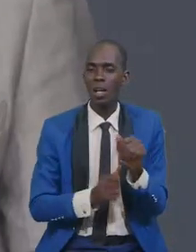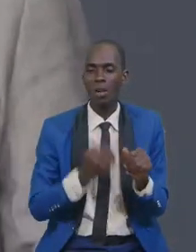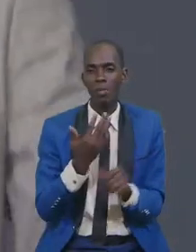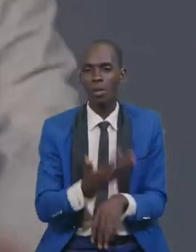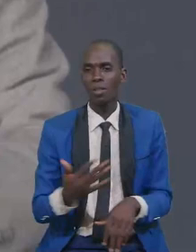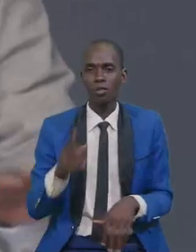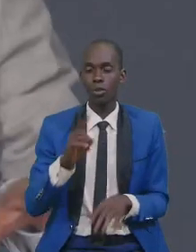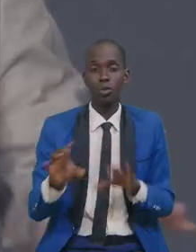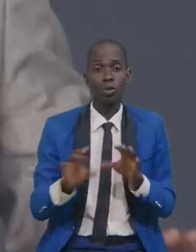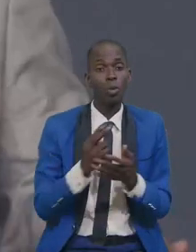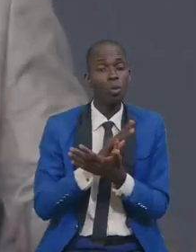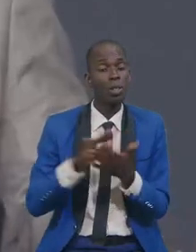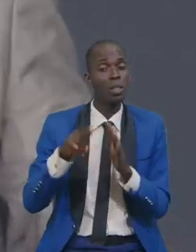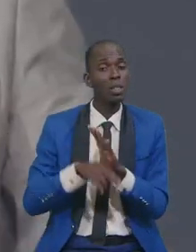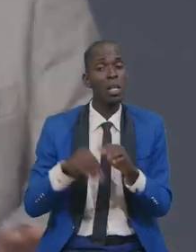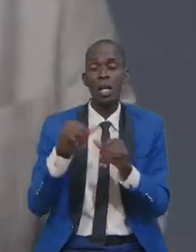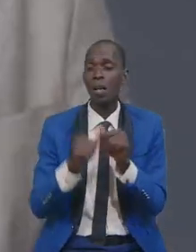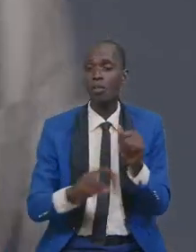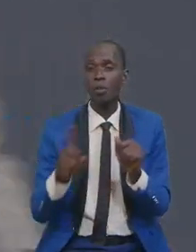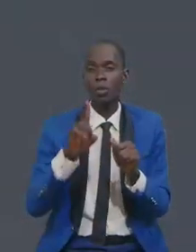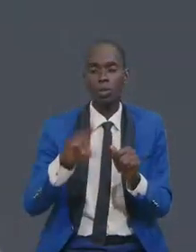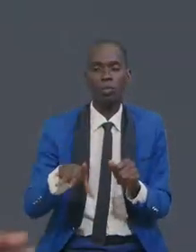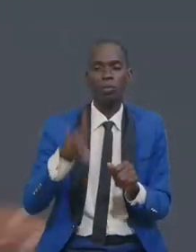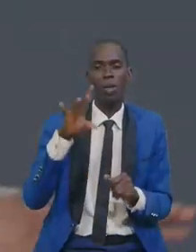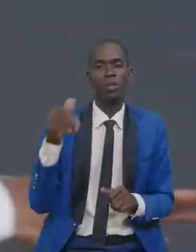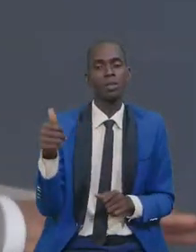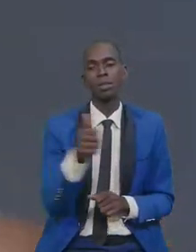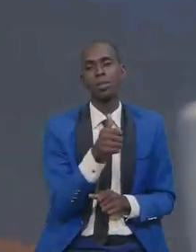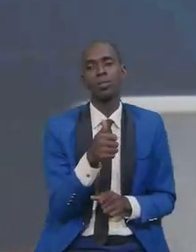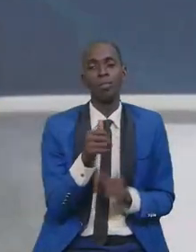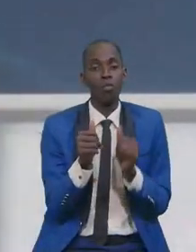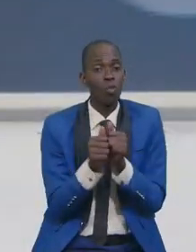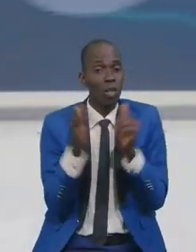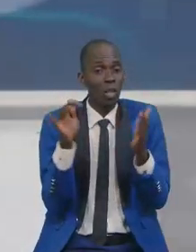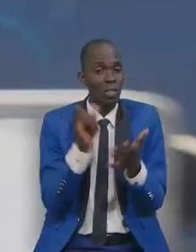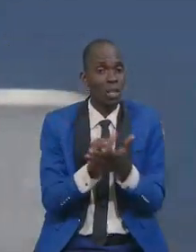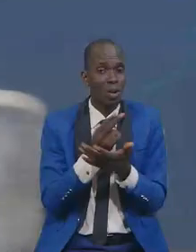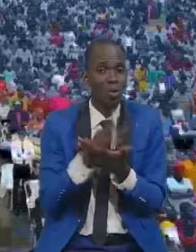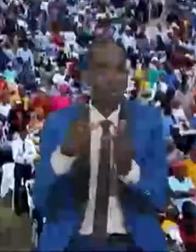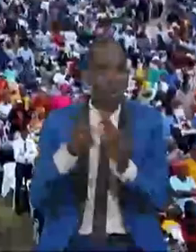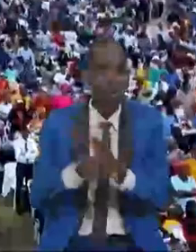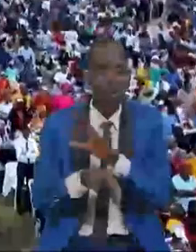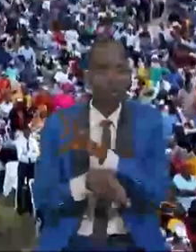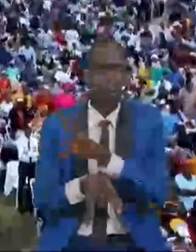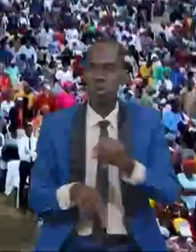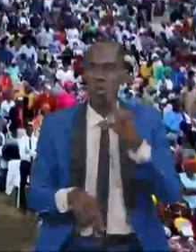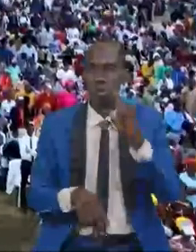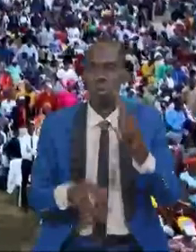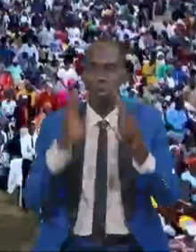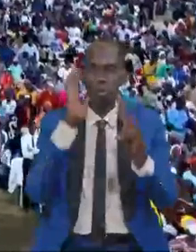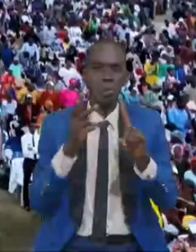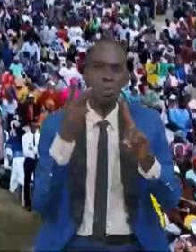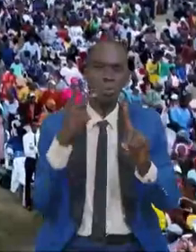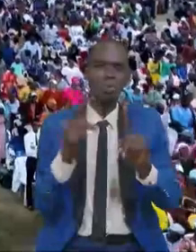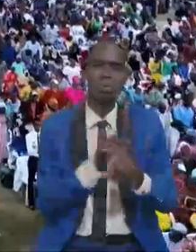tout ce que tu fais, la sainteté partout où tu te retrouves. Sans cette sainteté, personne